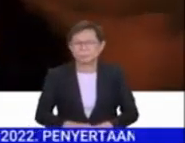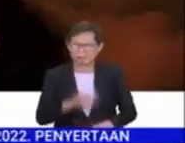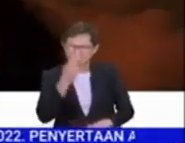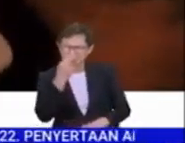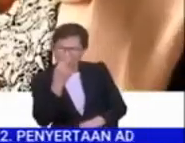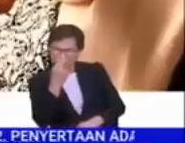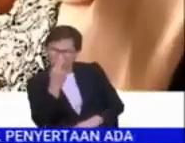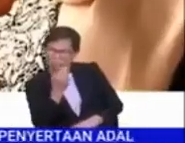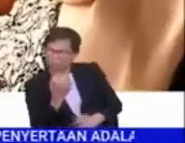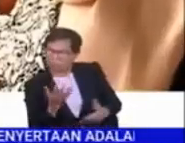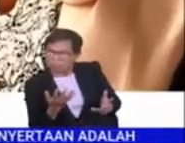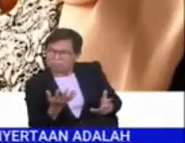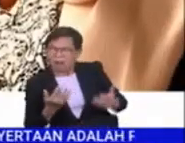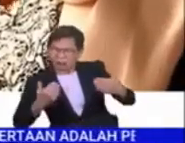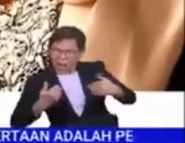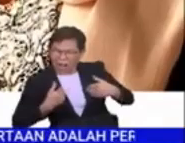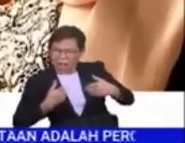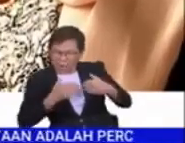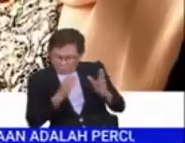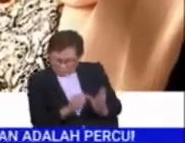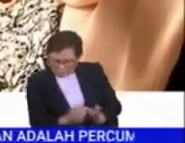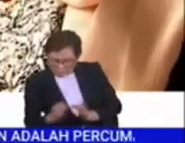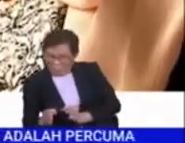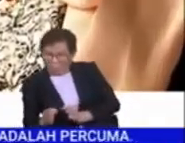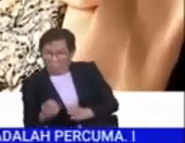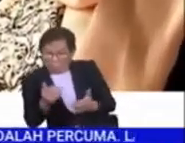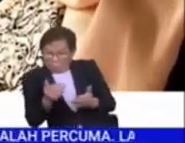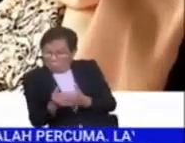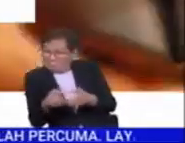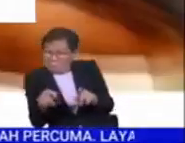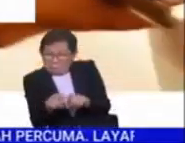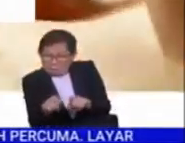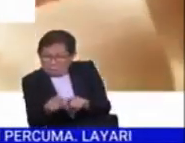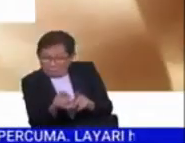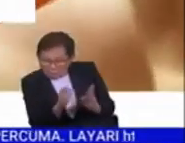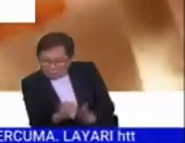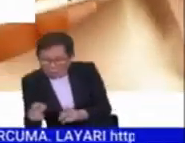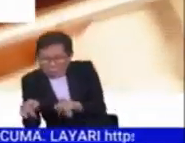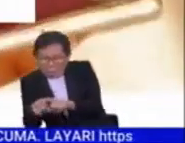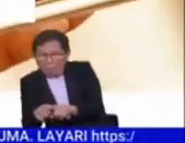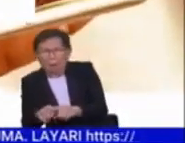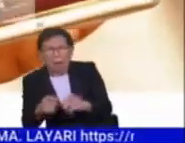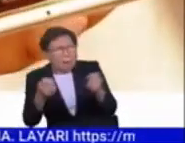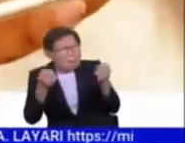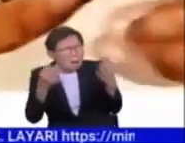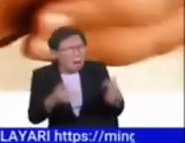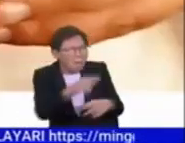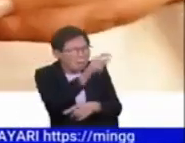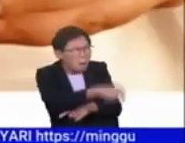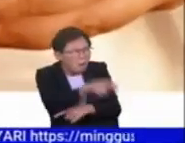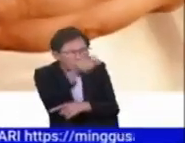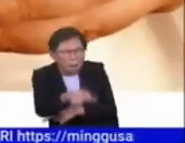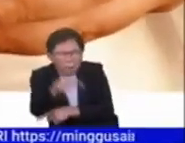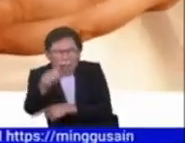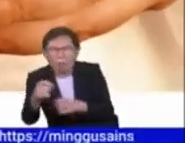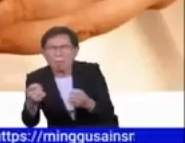Anehnya, meskipun terdapat modus operandinya hampir sama, tetapi masih ramai yang terjerat.